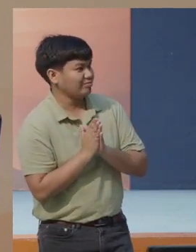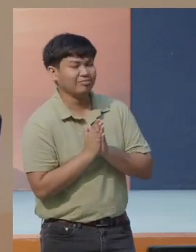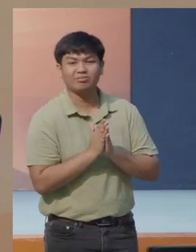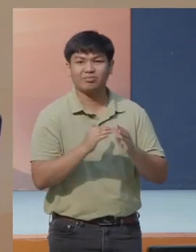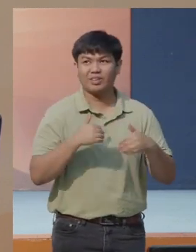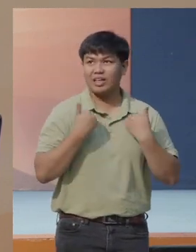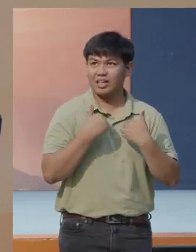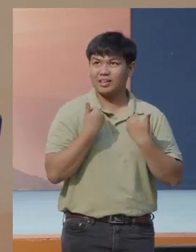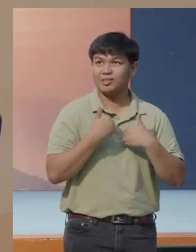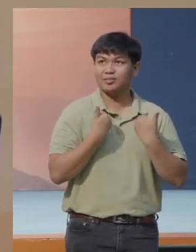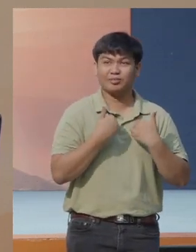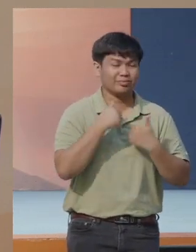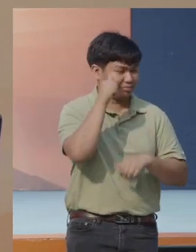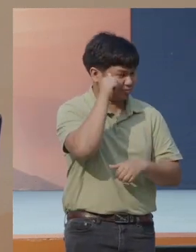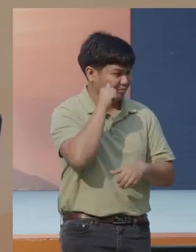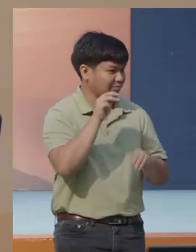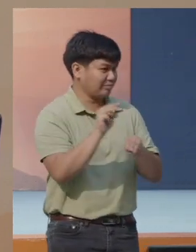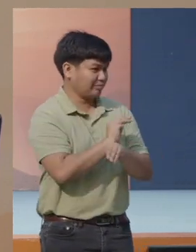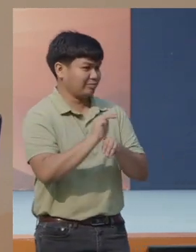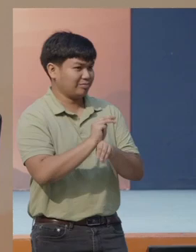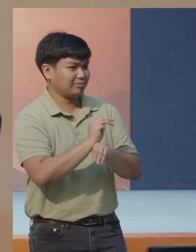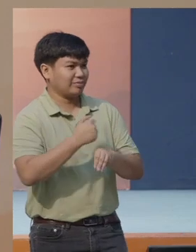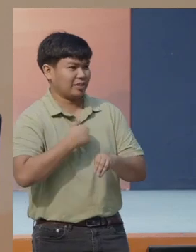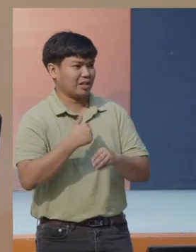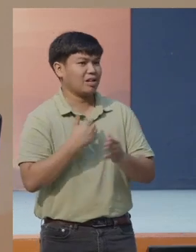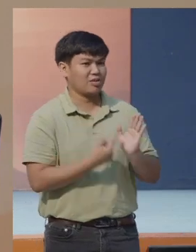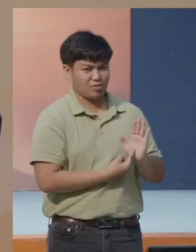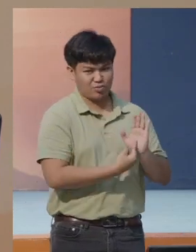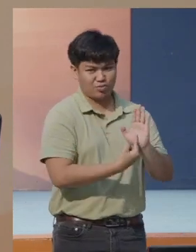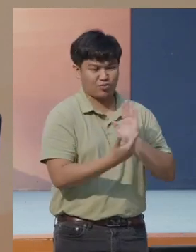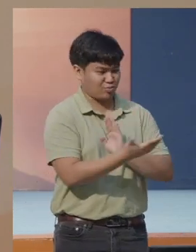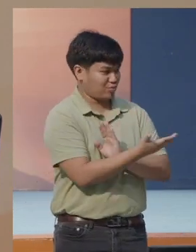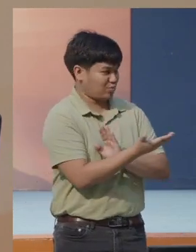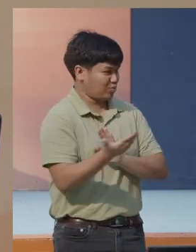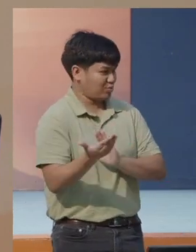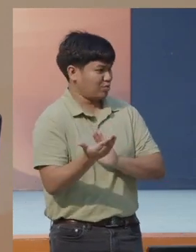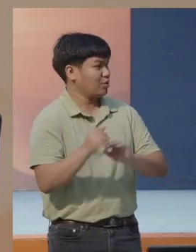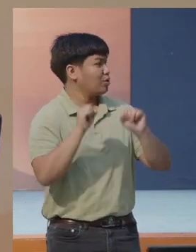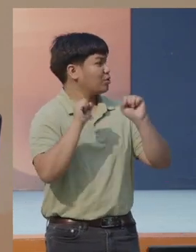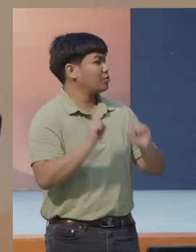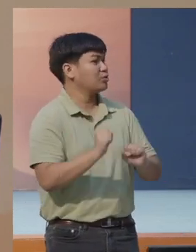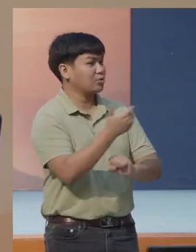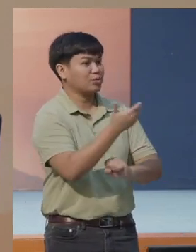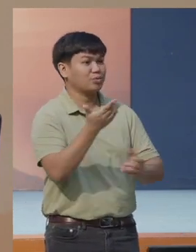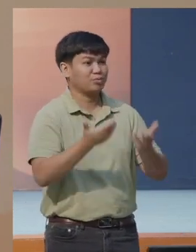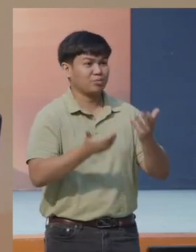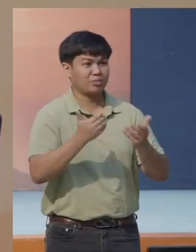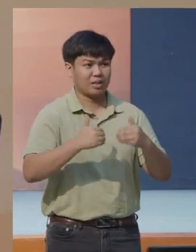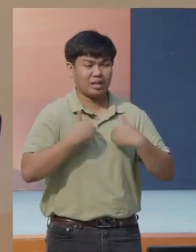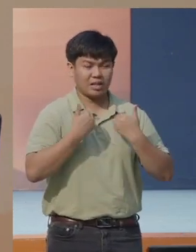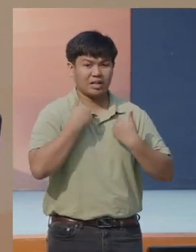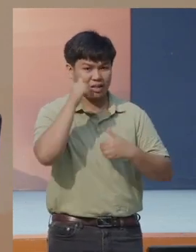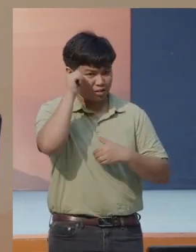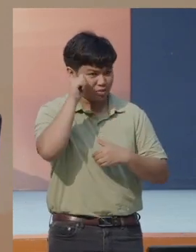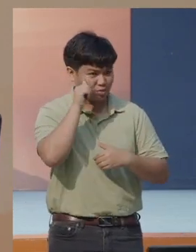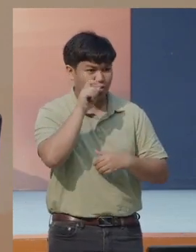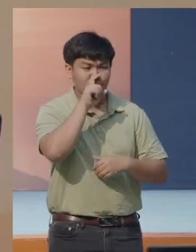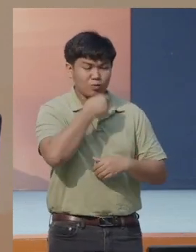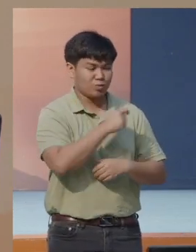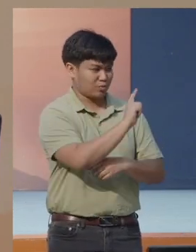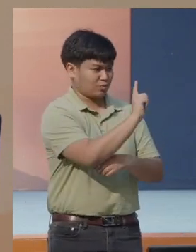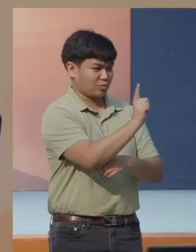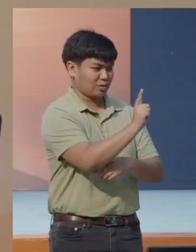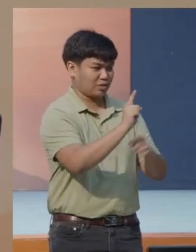the young adults ministry, no? So I want to promote that so that yung mga kabataan natin dito ngayon, no, age ranges